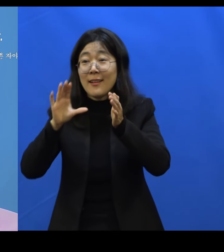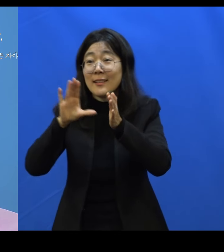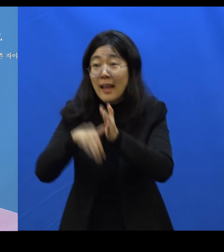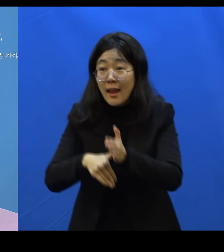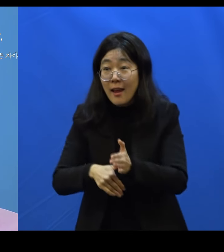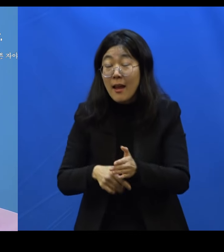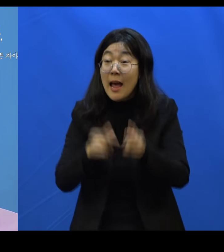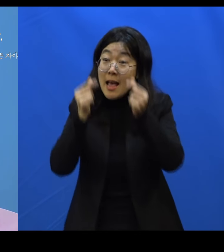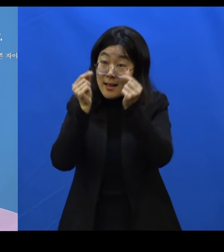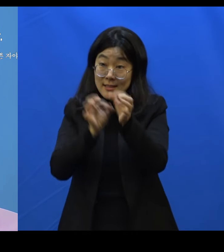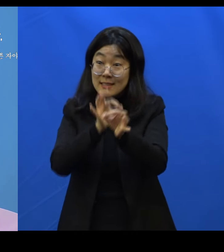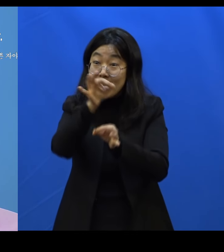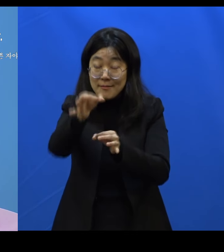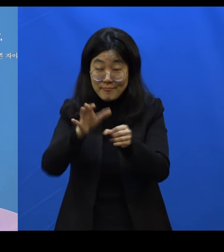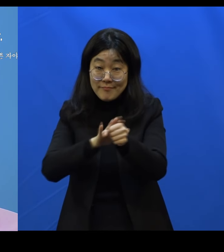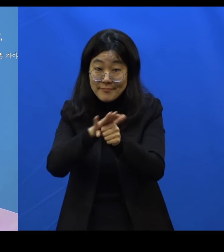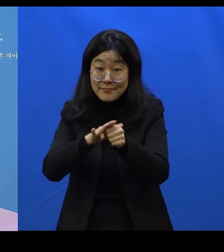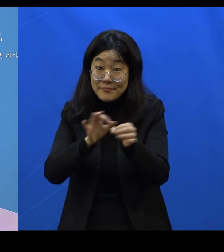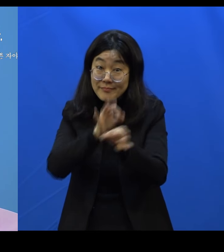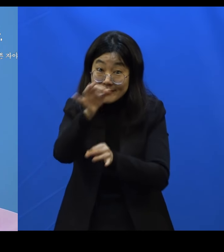사랑은 식어요.